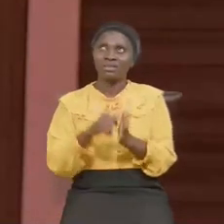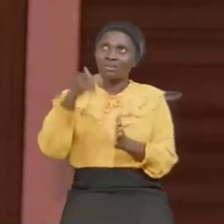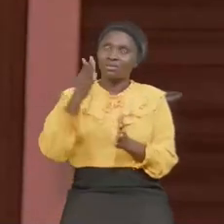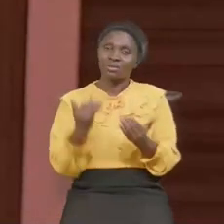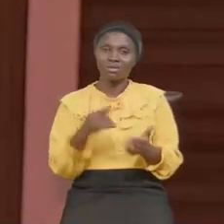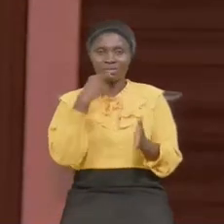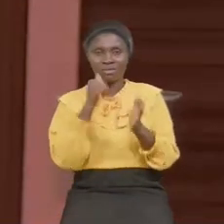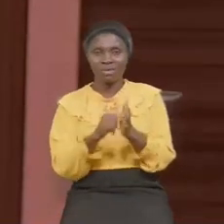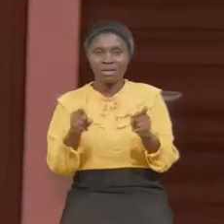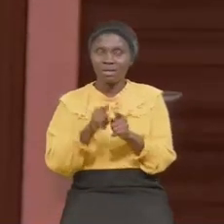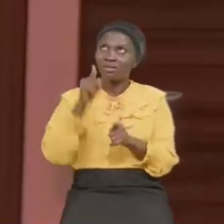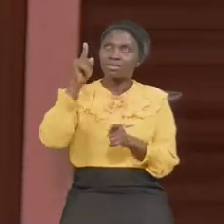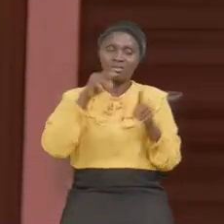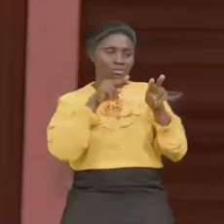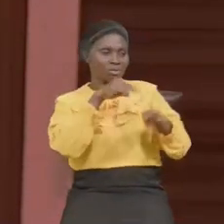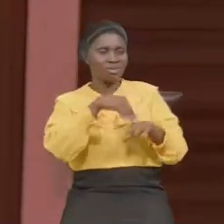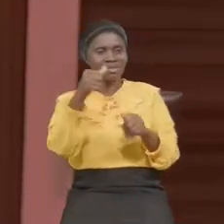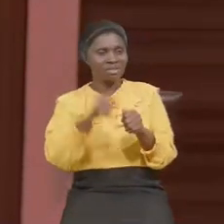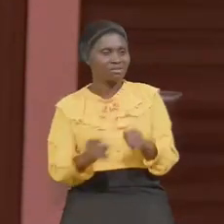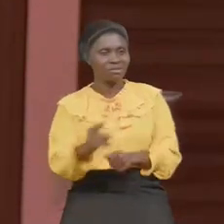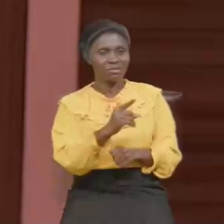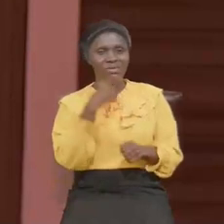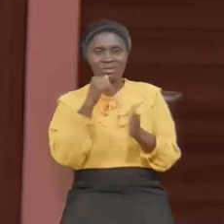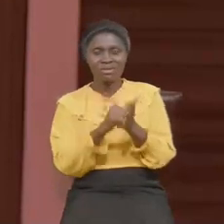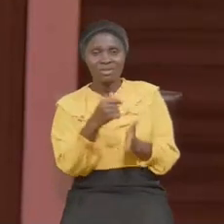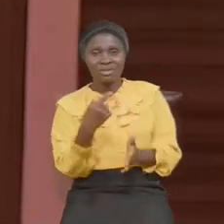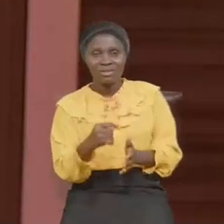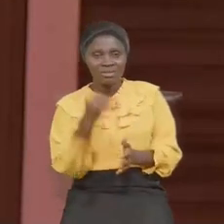chacun maintenant, il dit les pensées